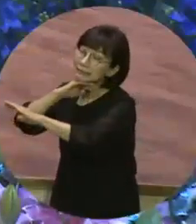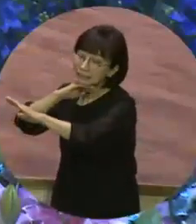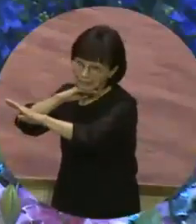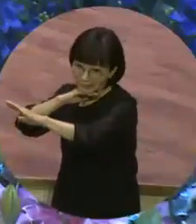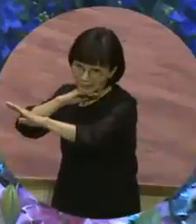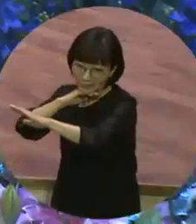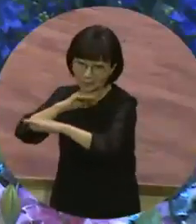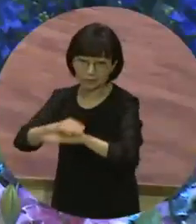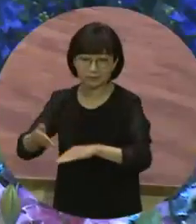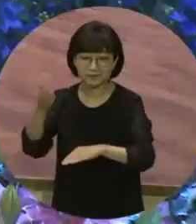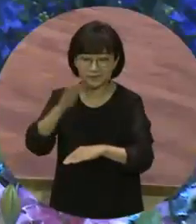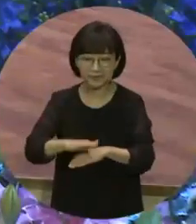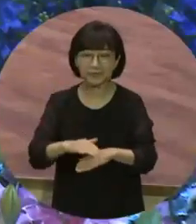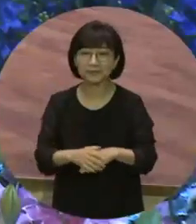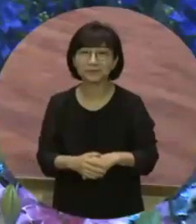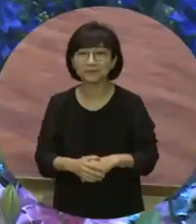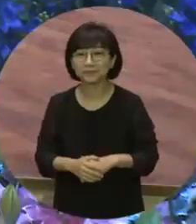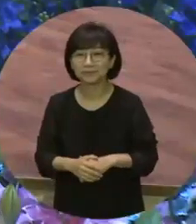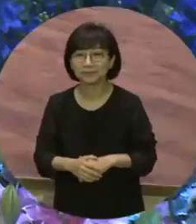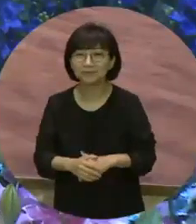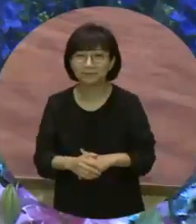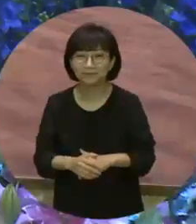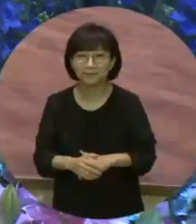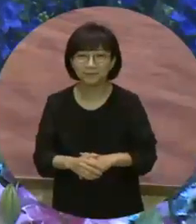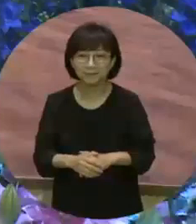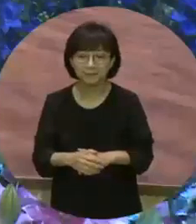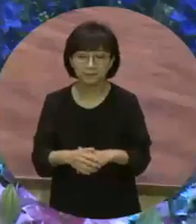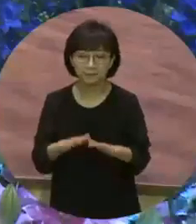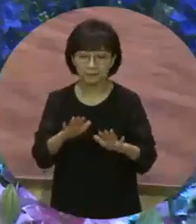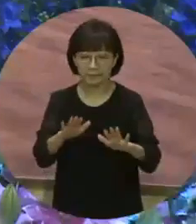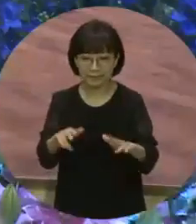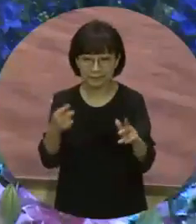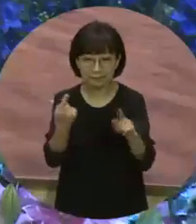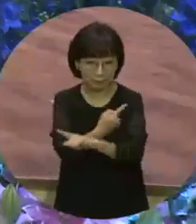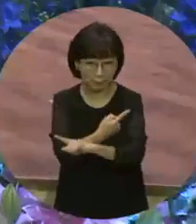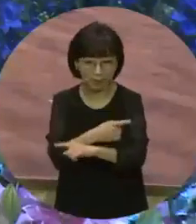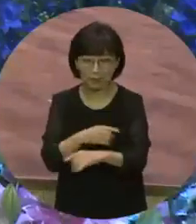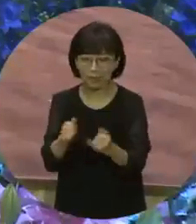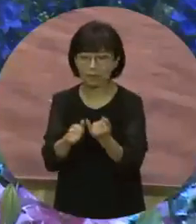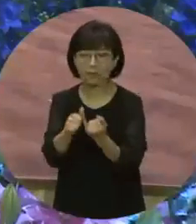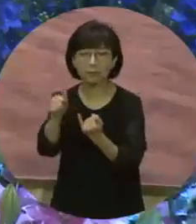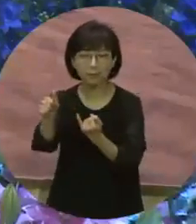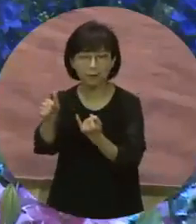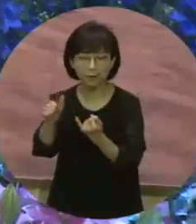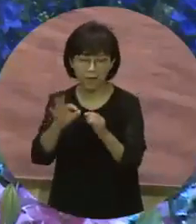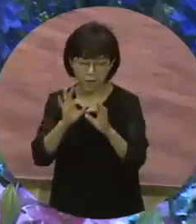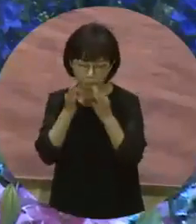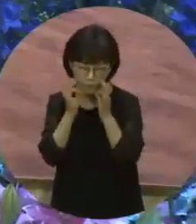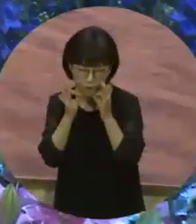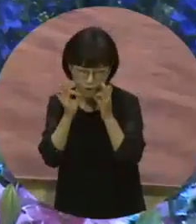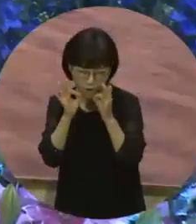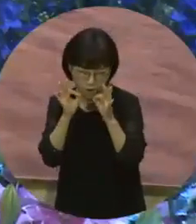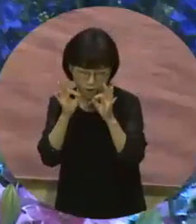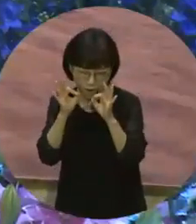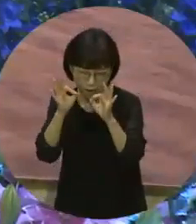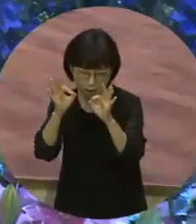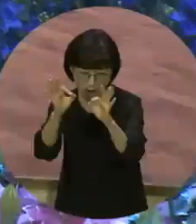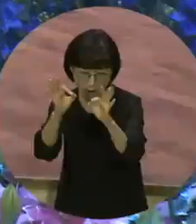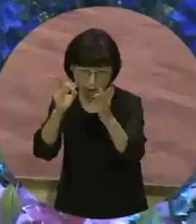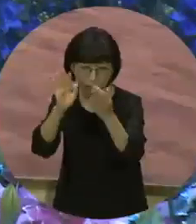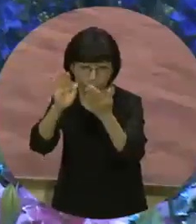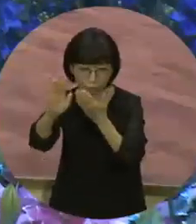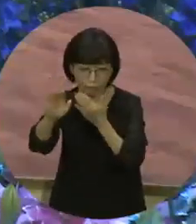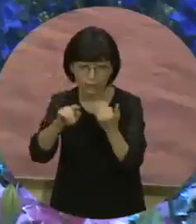진인사대천명 이 말인데, 이제 남편은 최선을 다한 후에 아내의